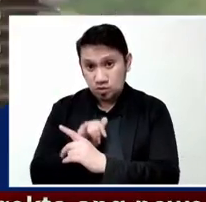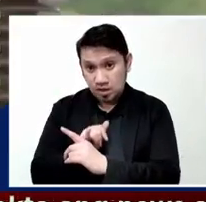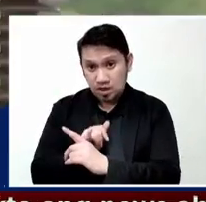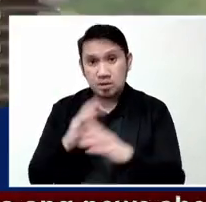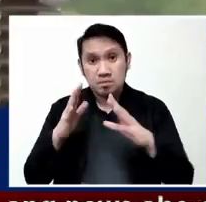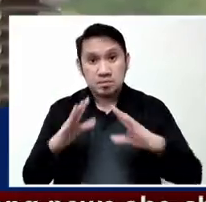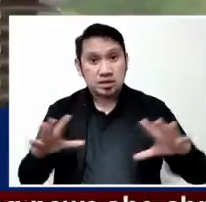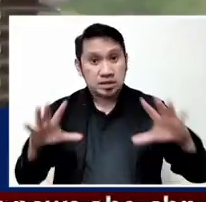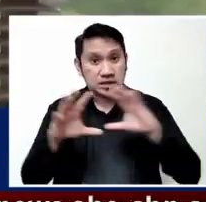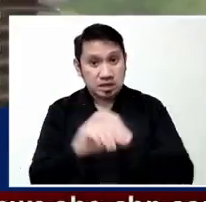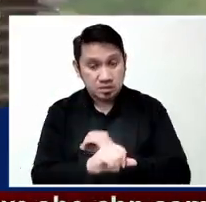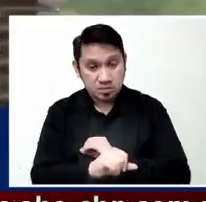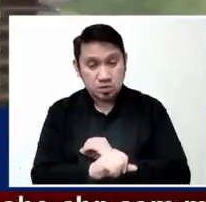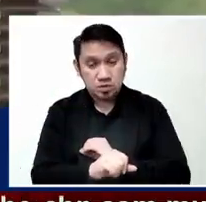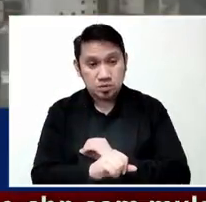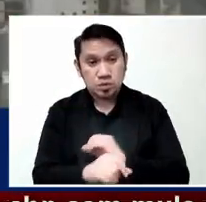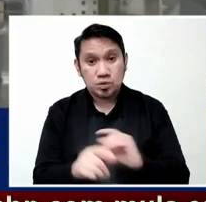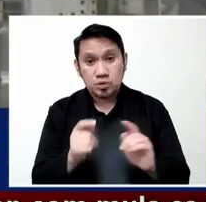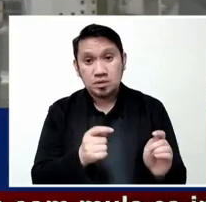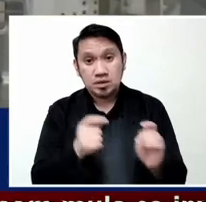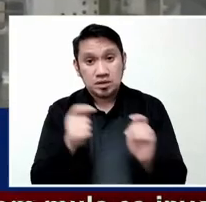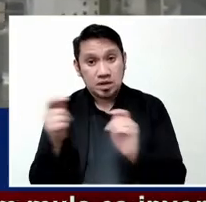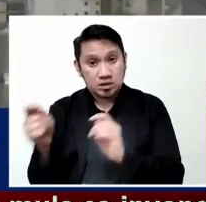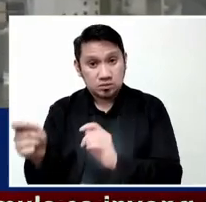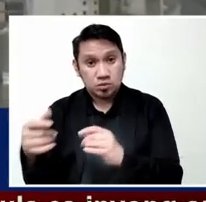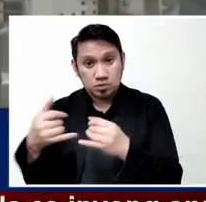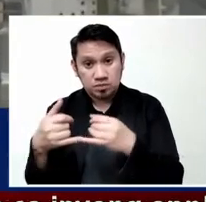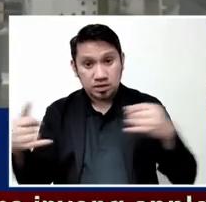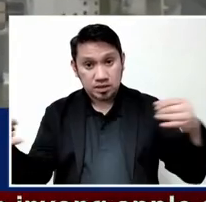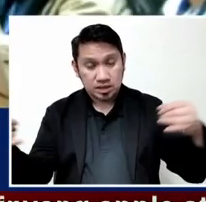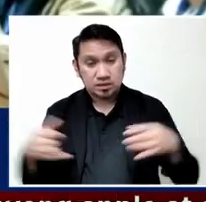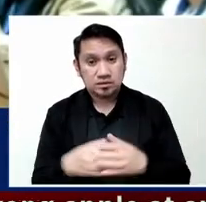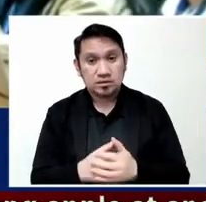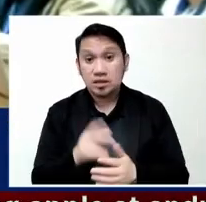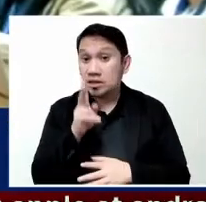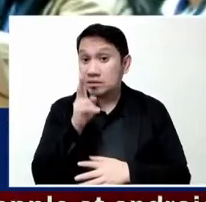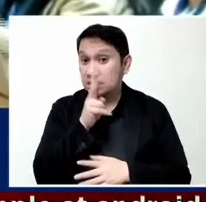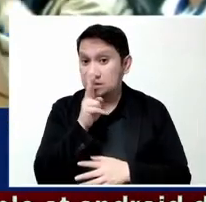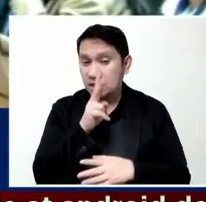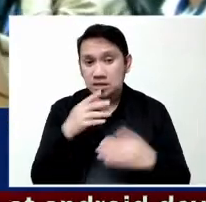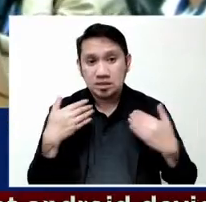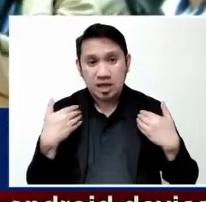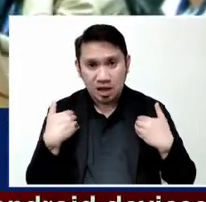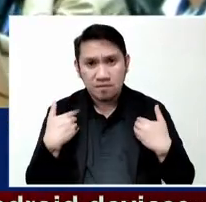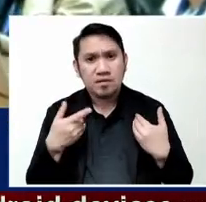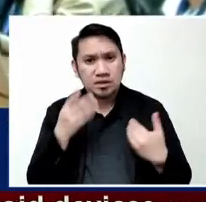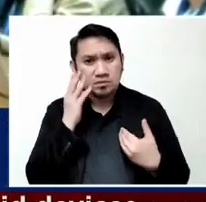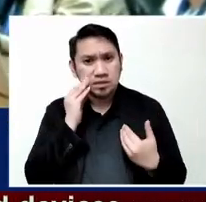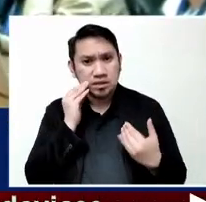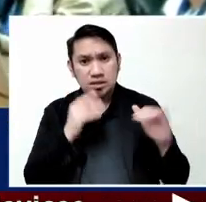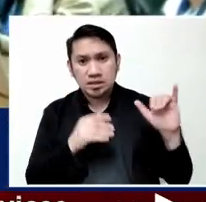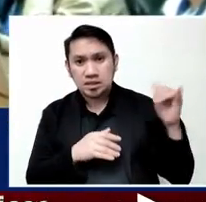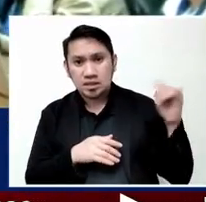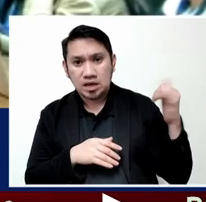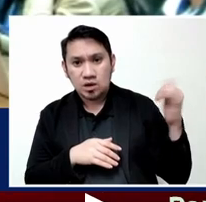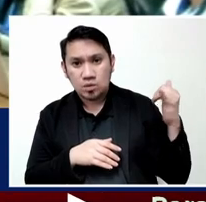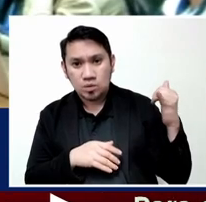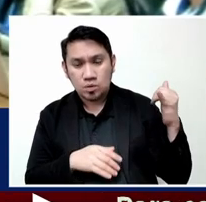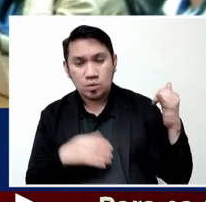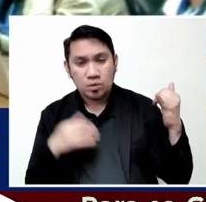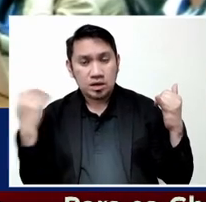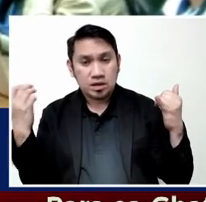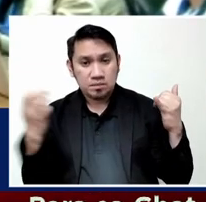yung transmission line. Sa Visayas, meron silang nag-yellow alert sila. If the